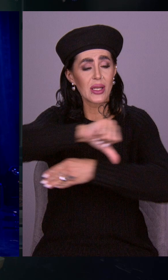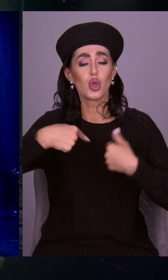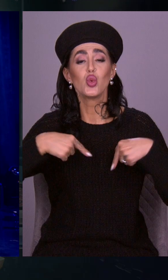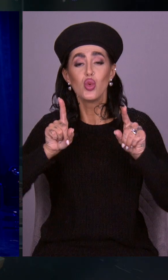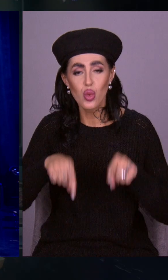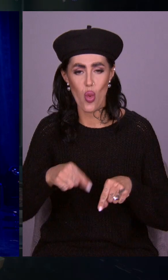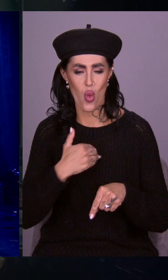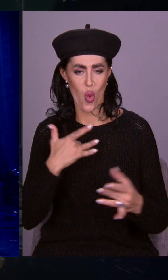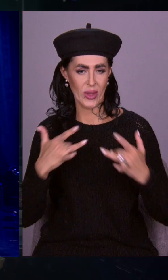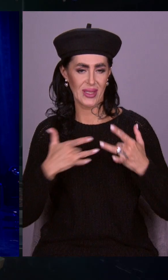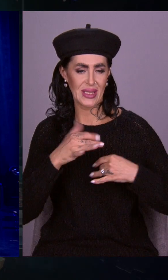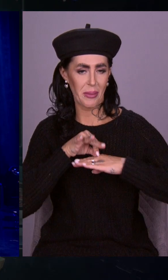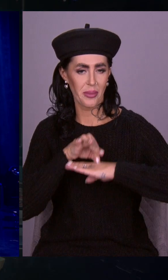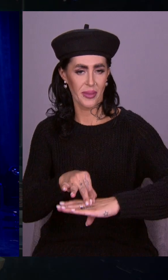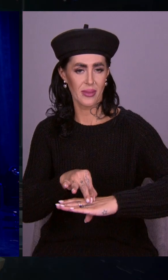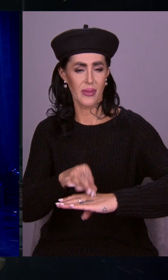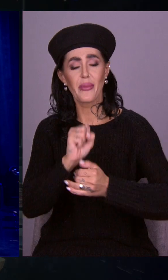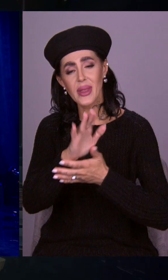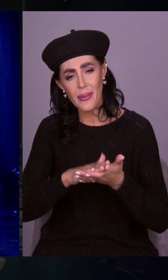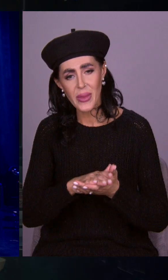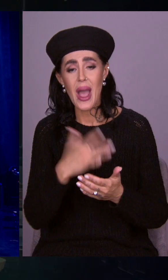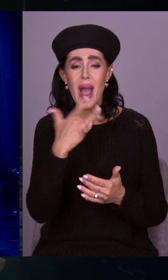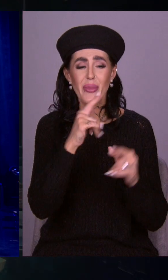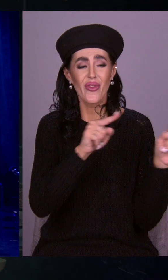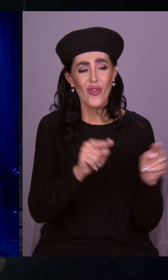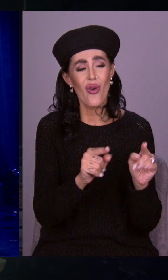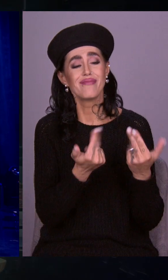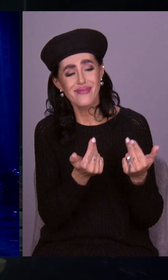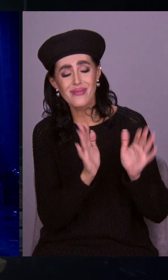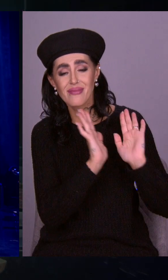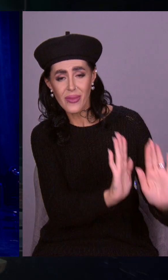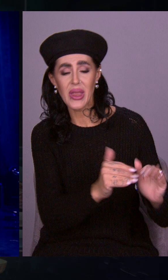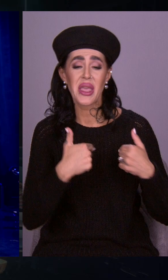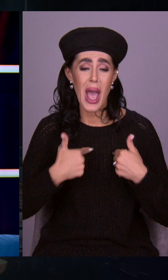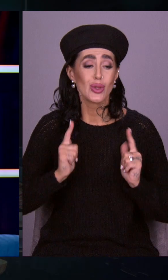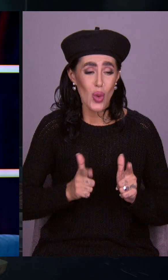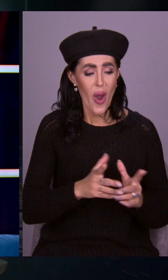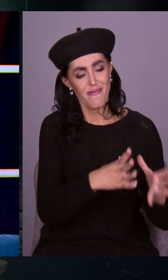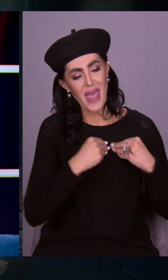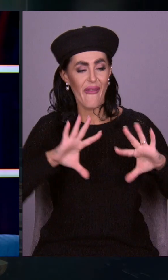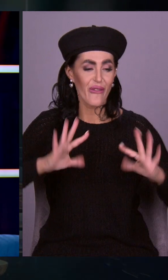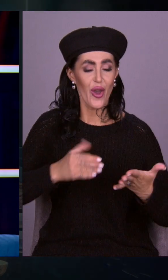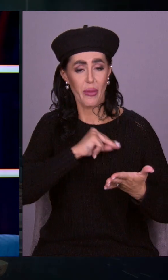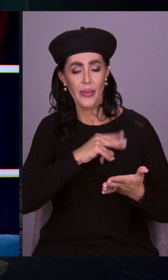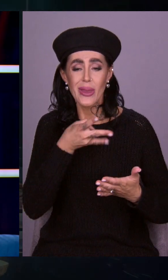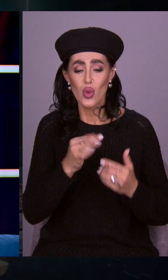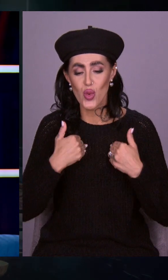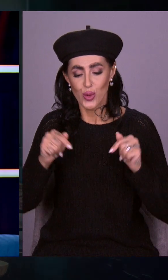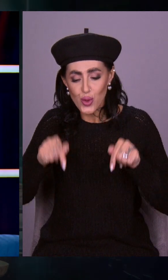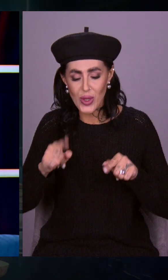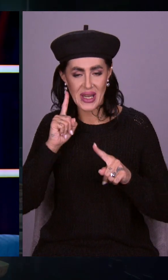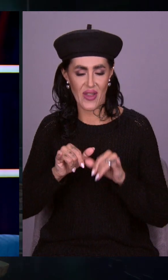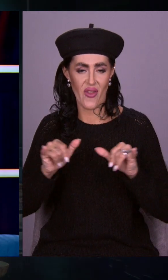А далі вже можна було б говорити про Бійонс. Але я не проти, якщо що, якщо мені напишуть, я за. Я знаєш, про що подумала, що коли